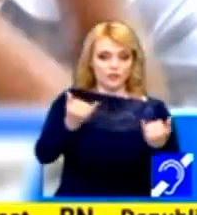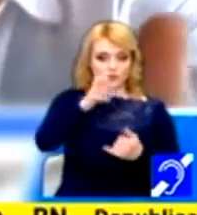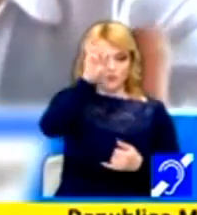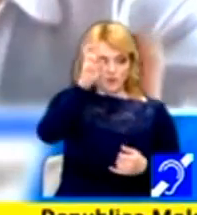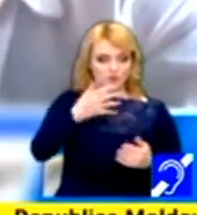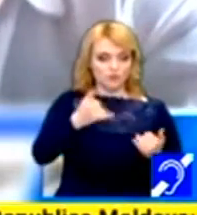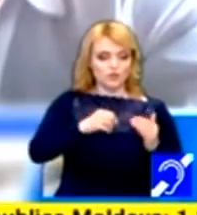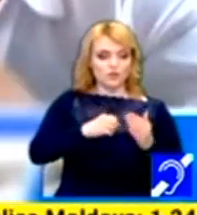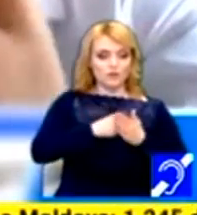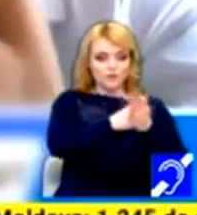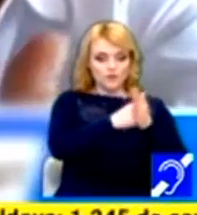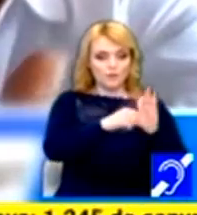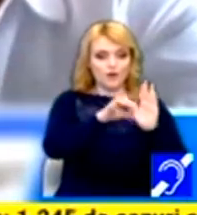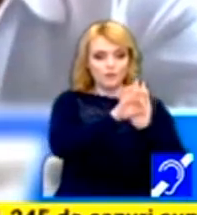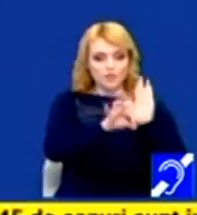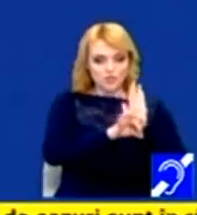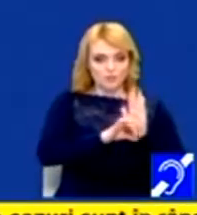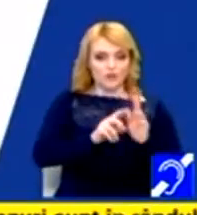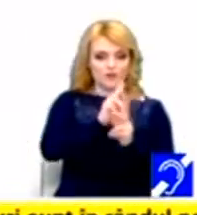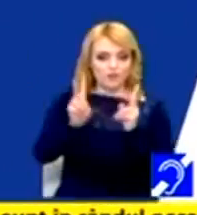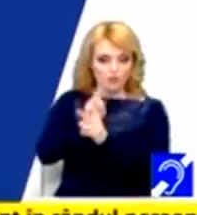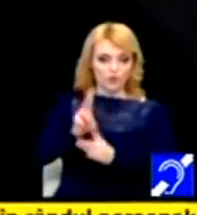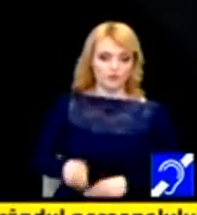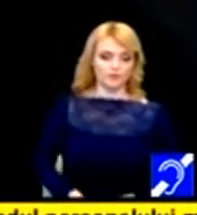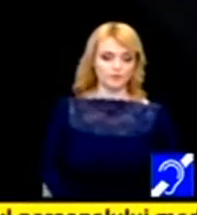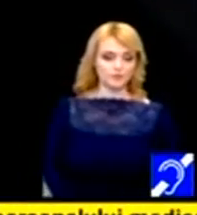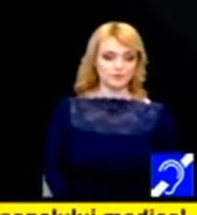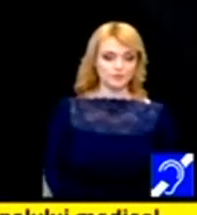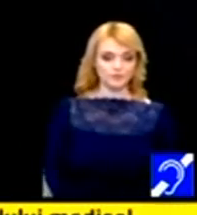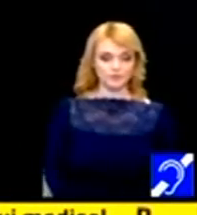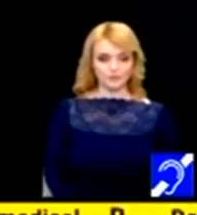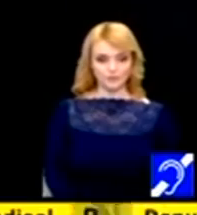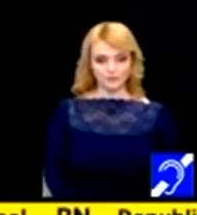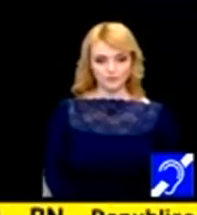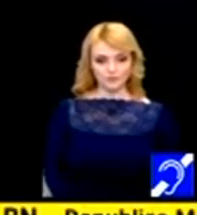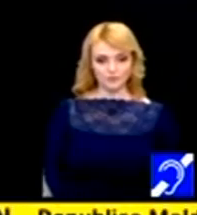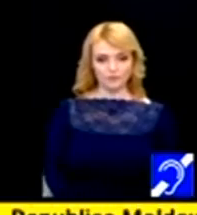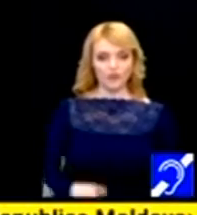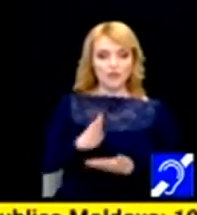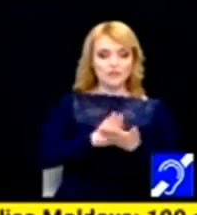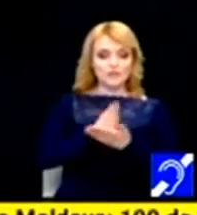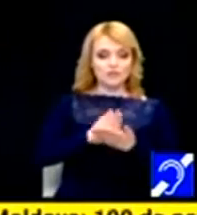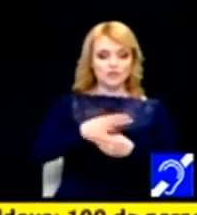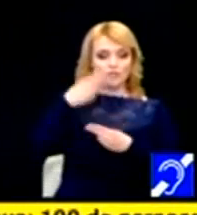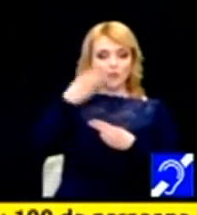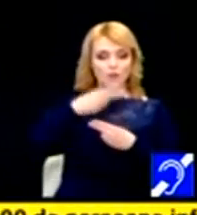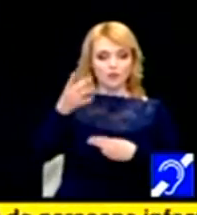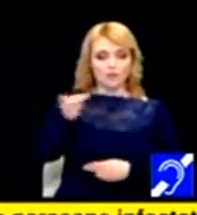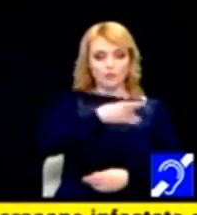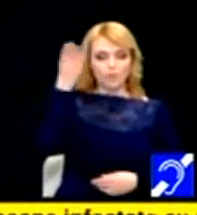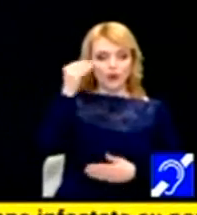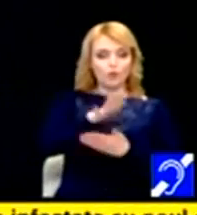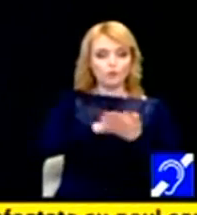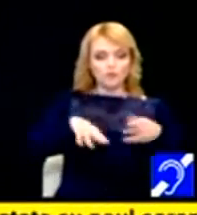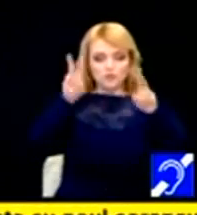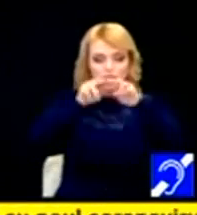reforme. Serviciul Vamal al Republicii Moldova continuă